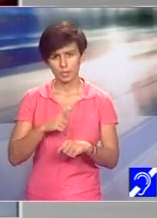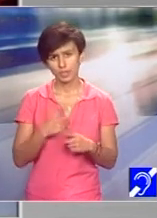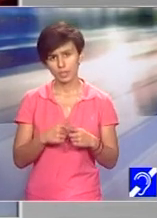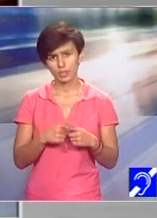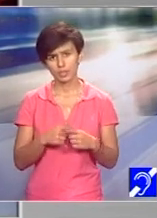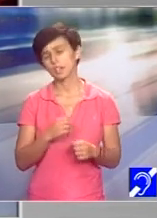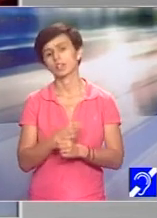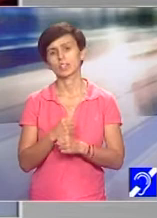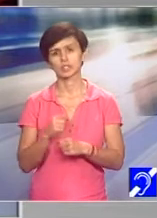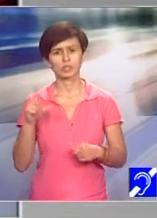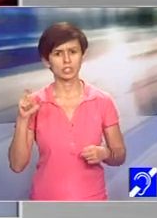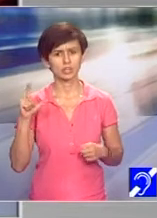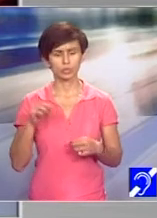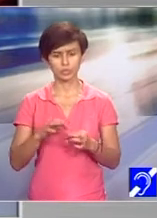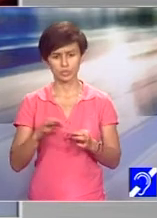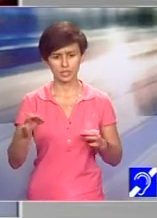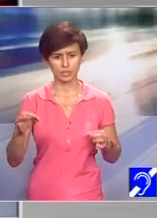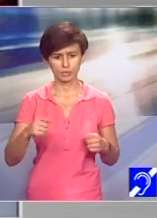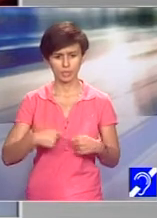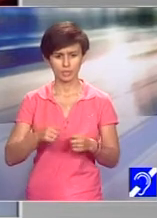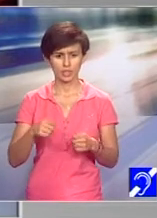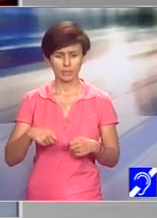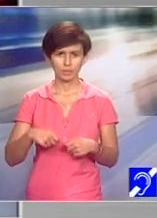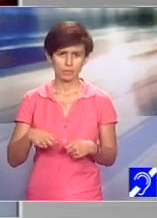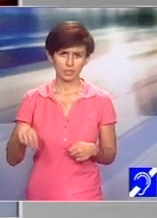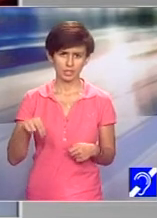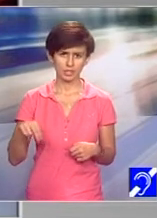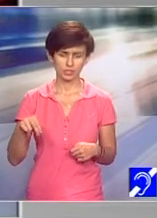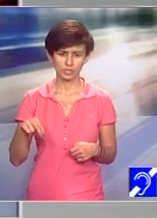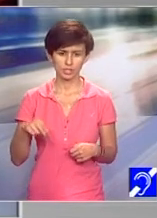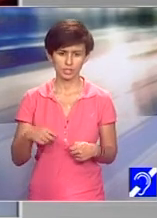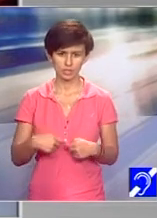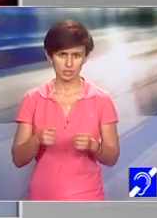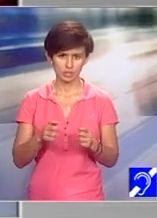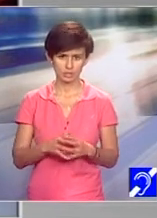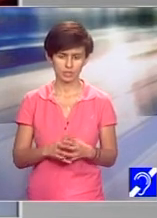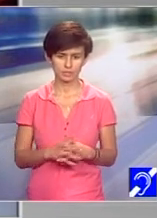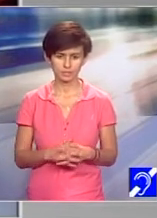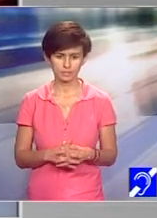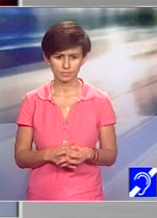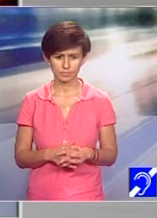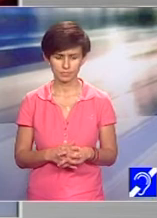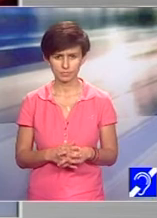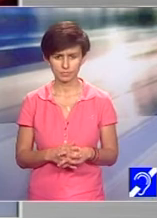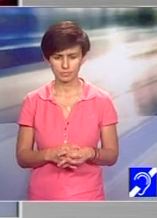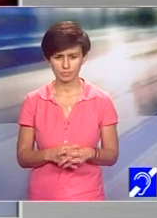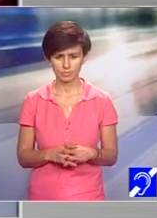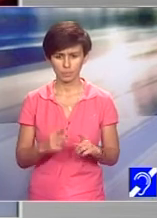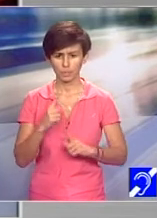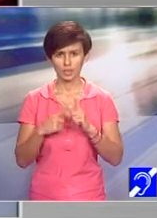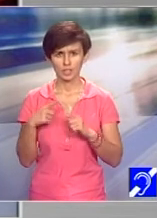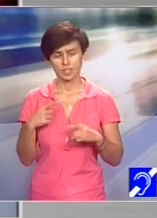în tot județul. Deci nu ne învârtim numai în jur. Mergem spre Panticeu. Când paramedicii au urgență mai